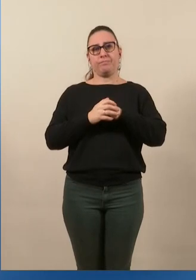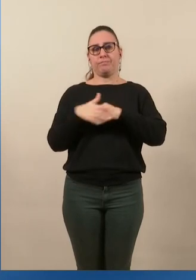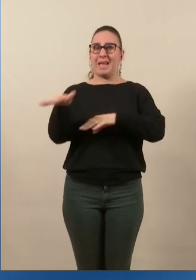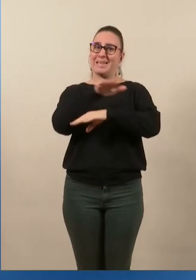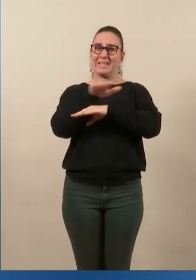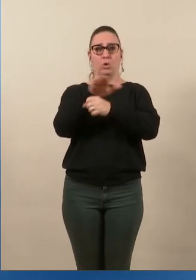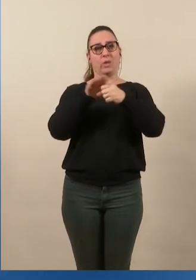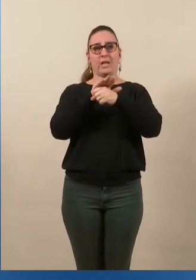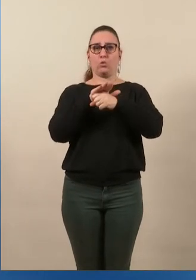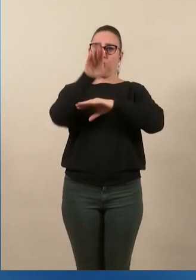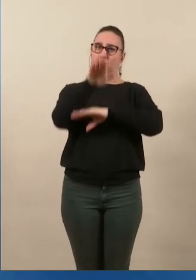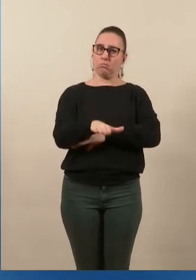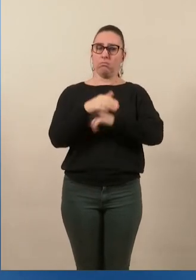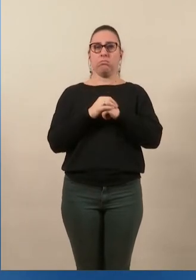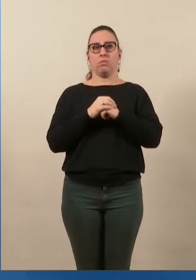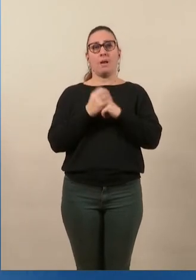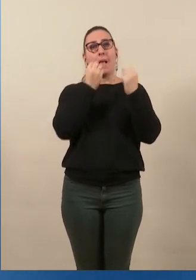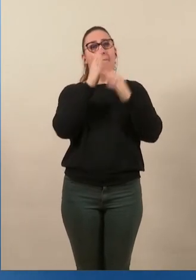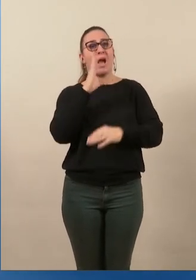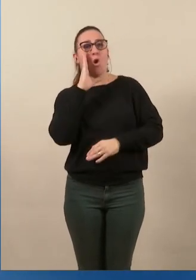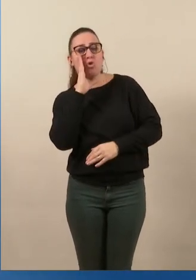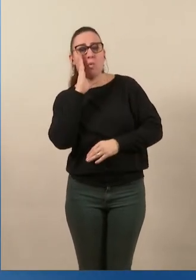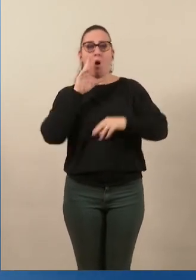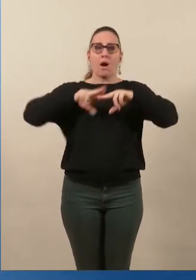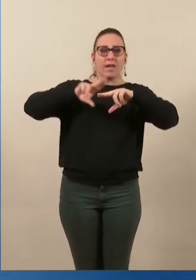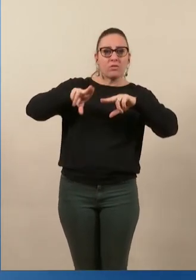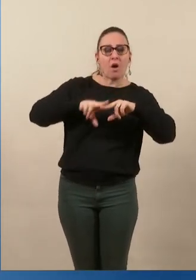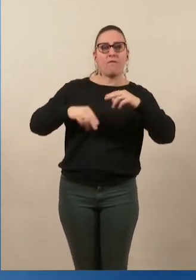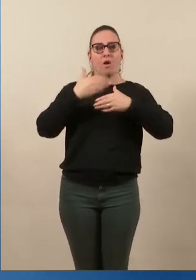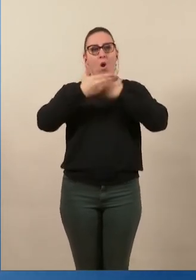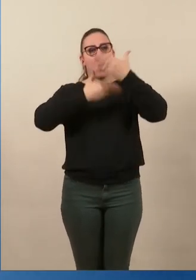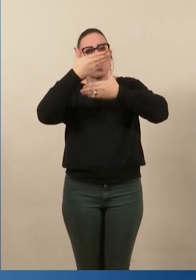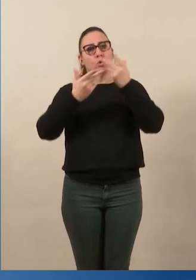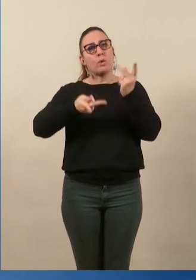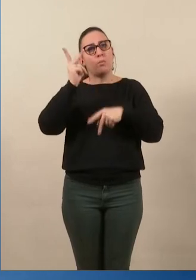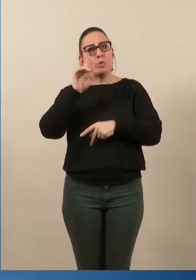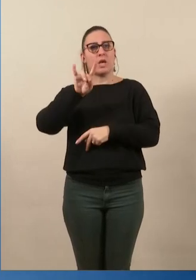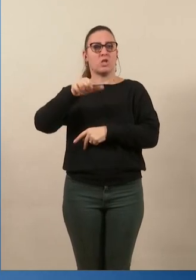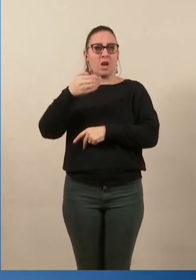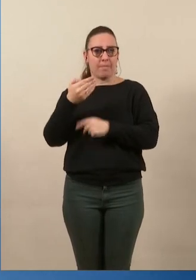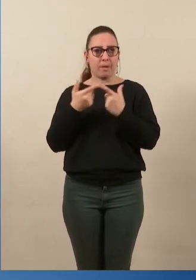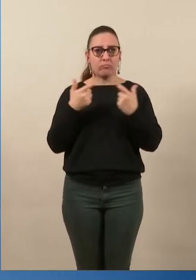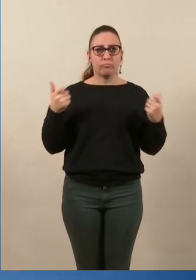sécurités pouvoir bien se loger rénover et construire plus d'habitat social